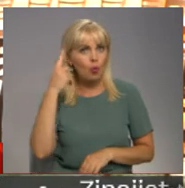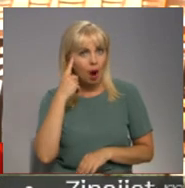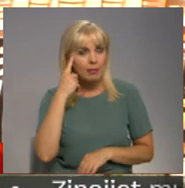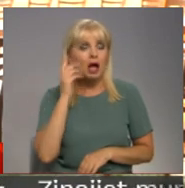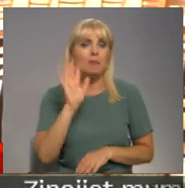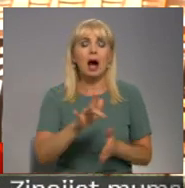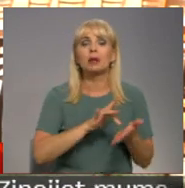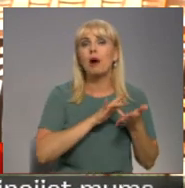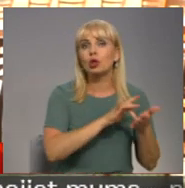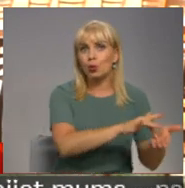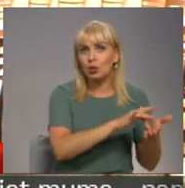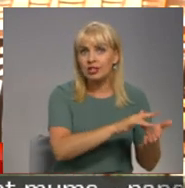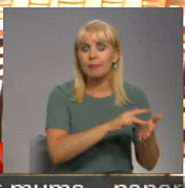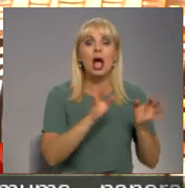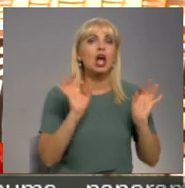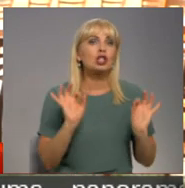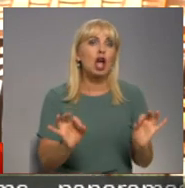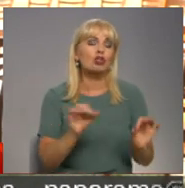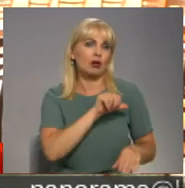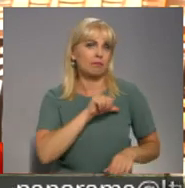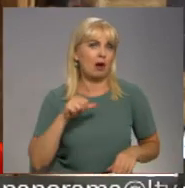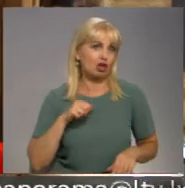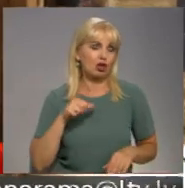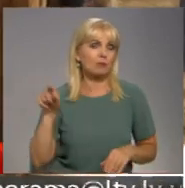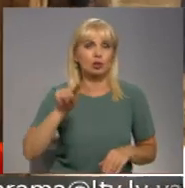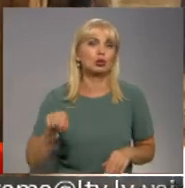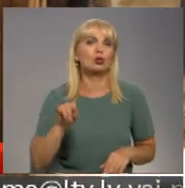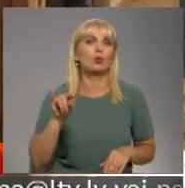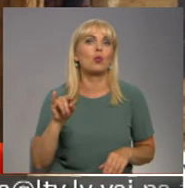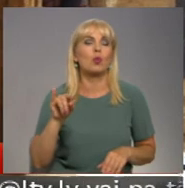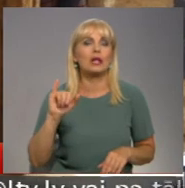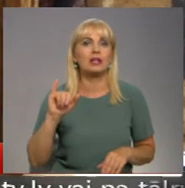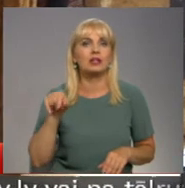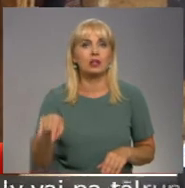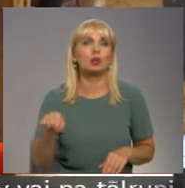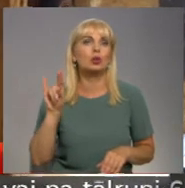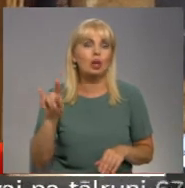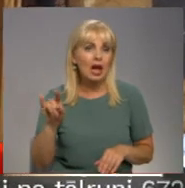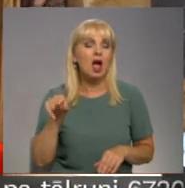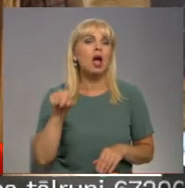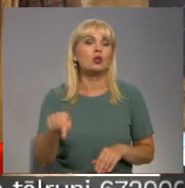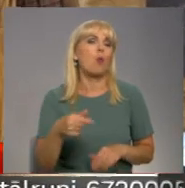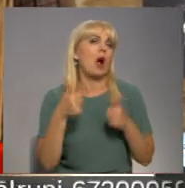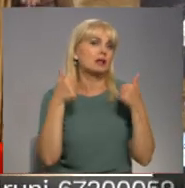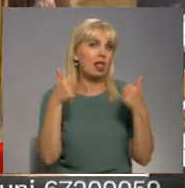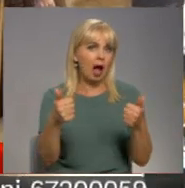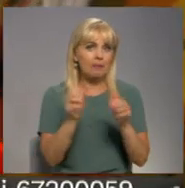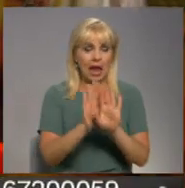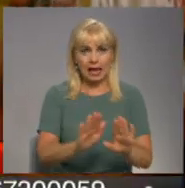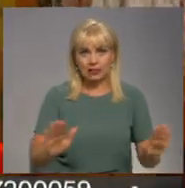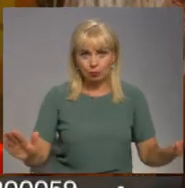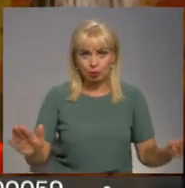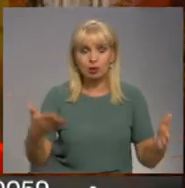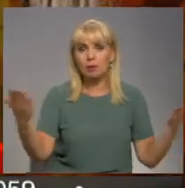par turistiem, bet domājot tieši par pašiem suitiem. Tā ir ārkārtīgi laba ekspozīcija, kas